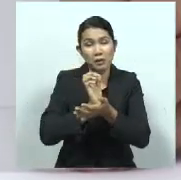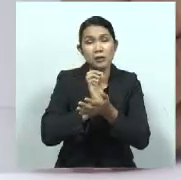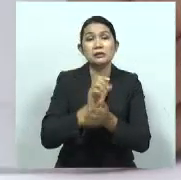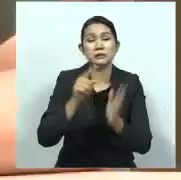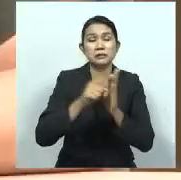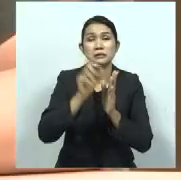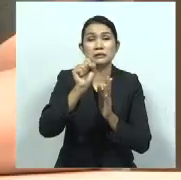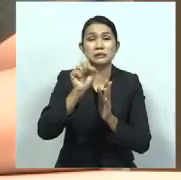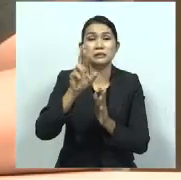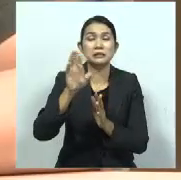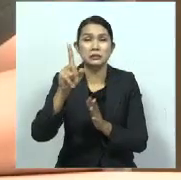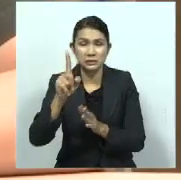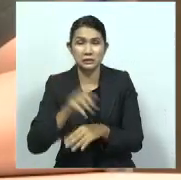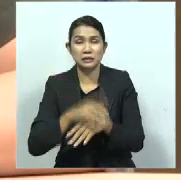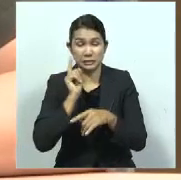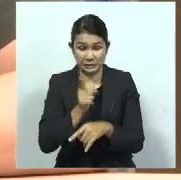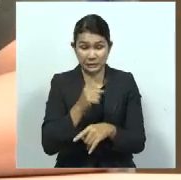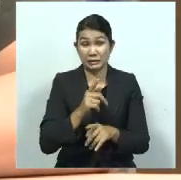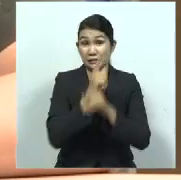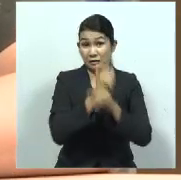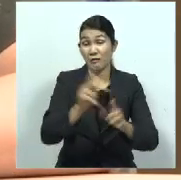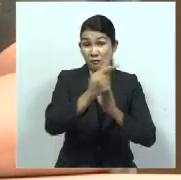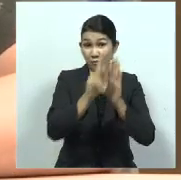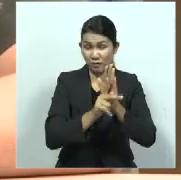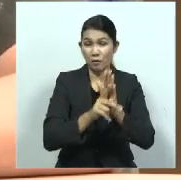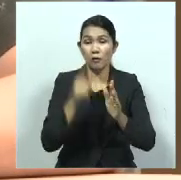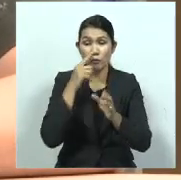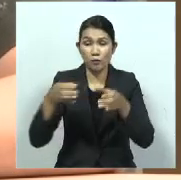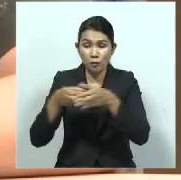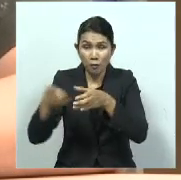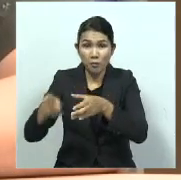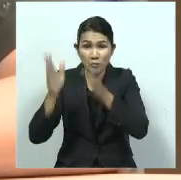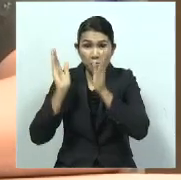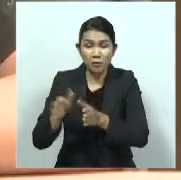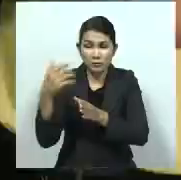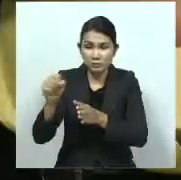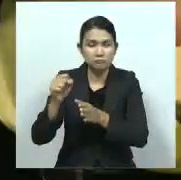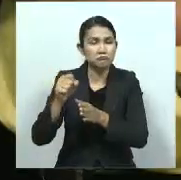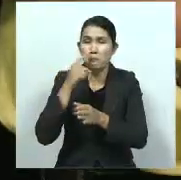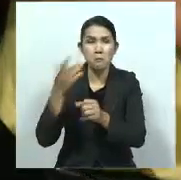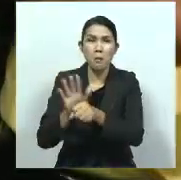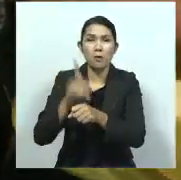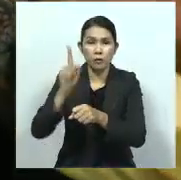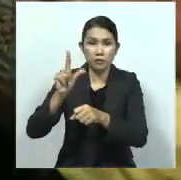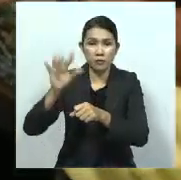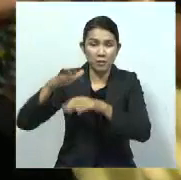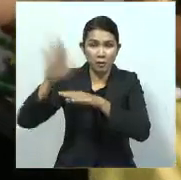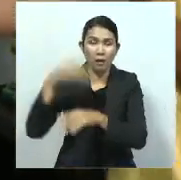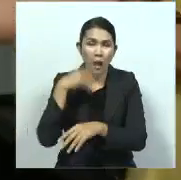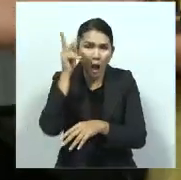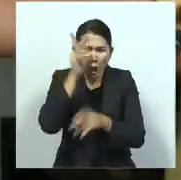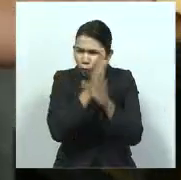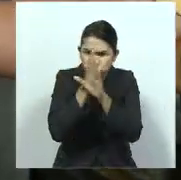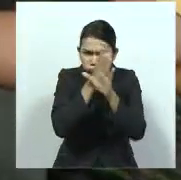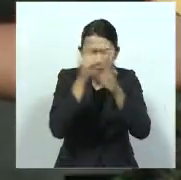แต่ว่าก็ดับฝันไปละเพราะว่าตามกฎหมายเนี่ยพรรคของท่านมีอยู่10ที่นั่งไม่พอต้องได้25เลยมีข่าวลือกันเยอะมาก